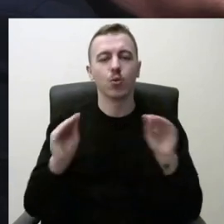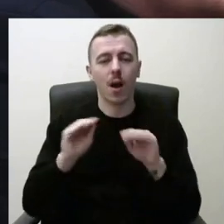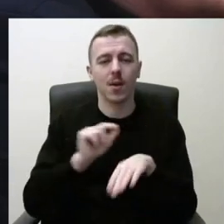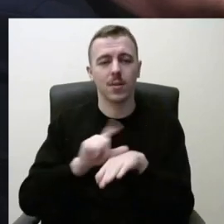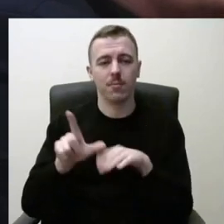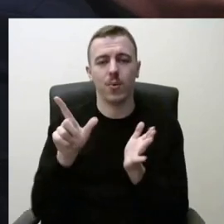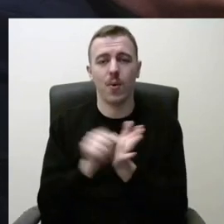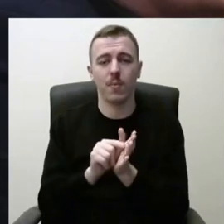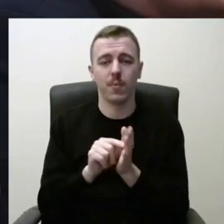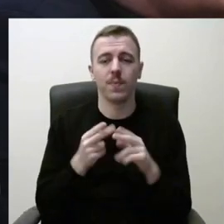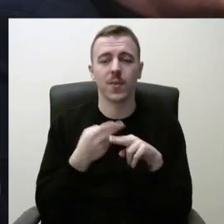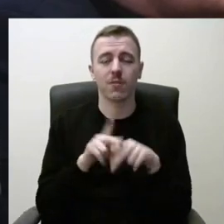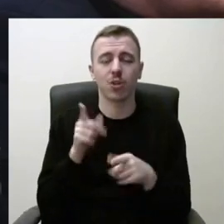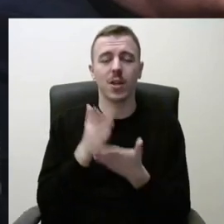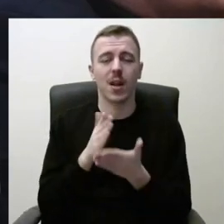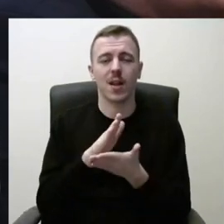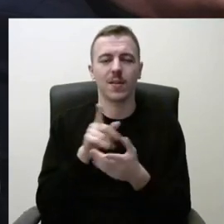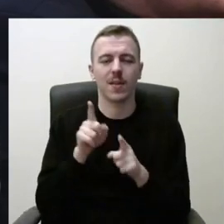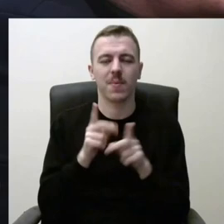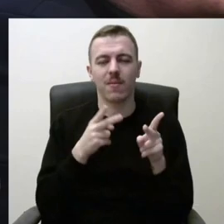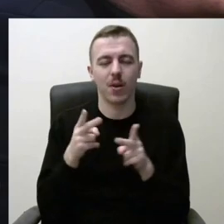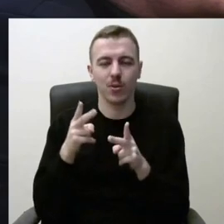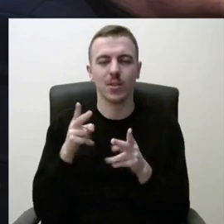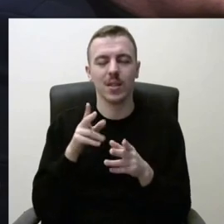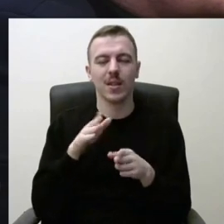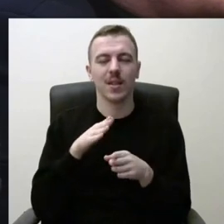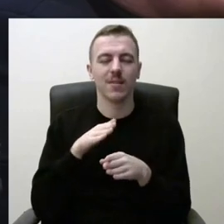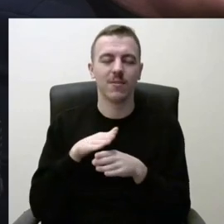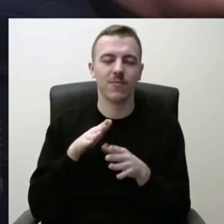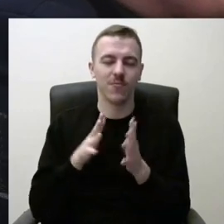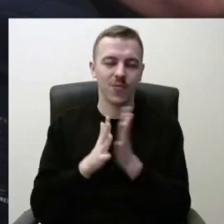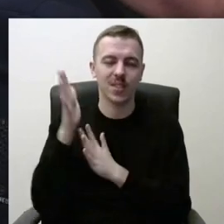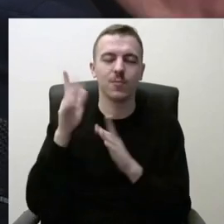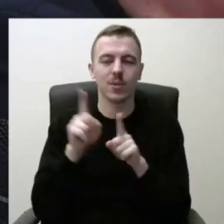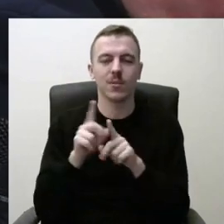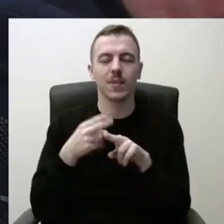būtent ir yra tvaraus vystymos ir miesto vystymos idėja.